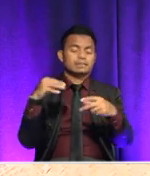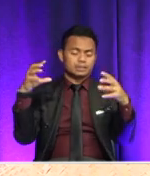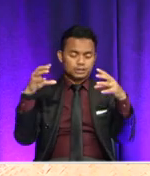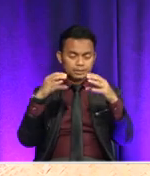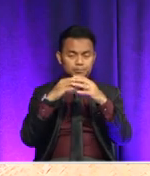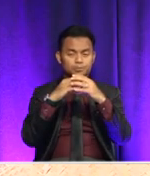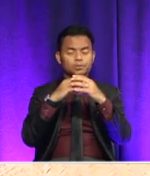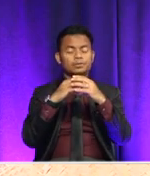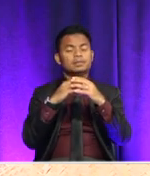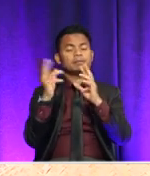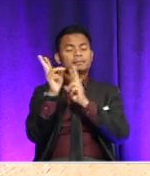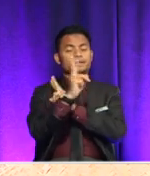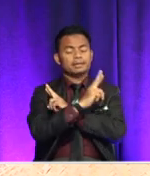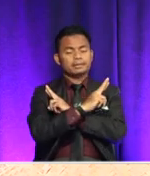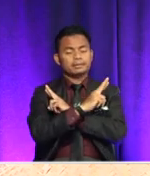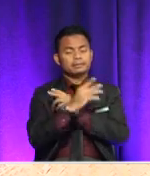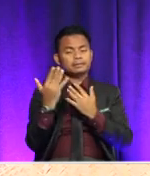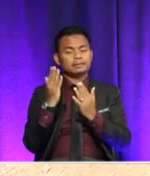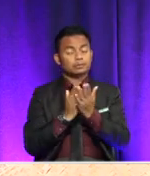kita ingin berhenti ketika